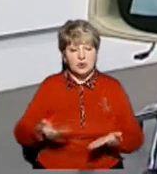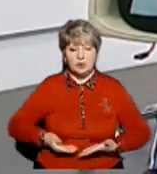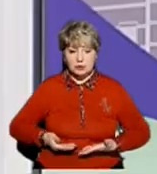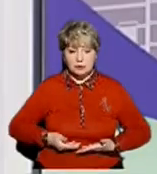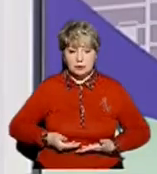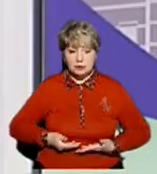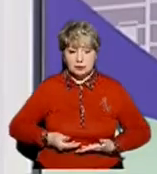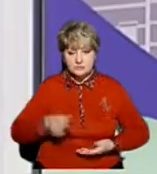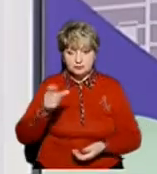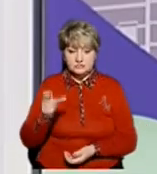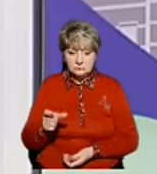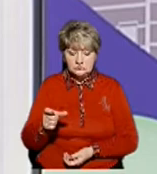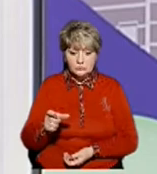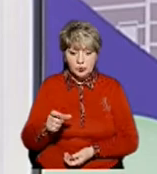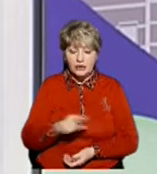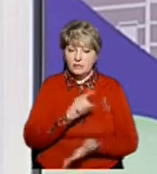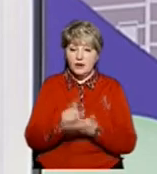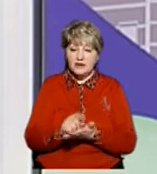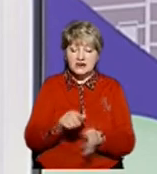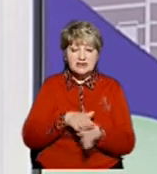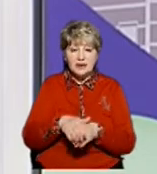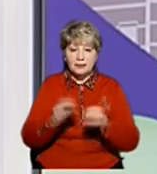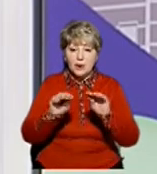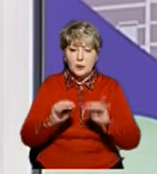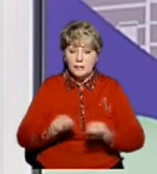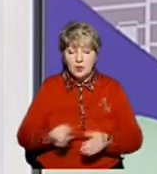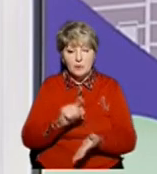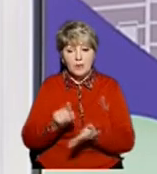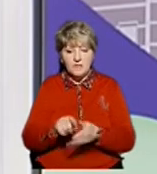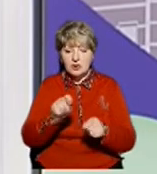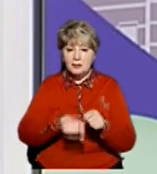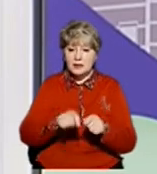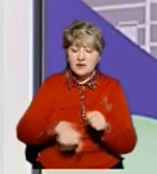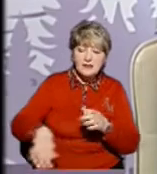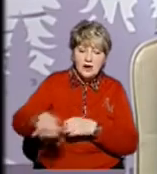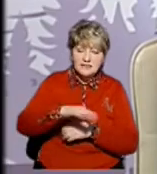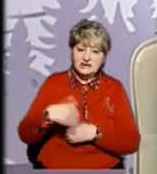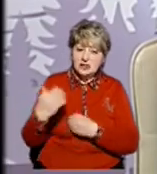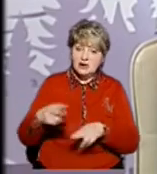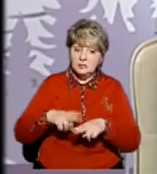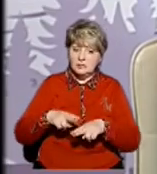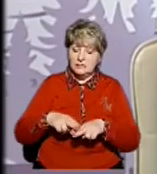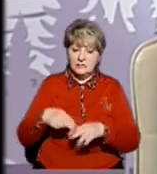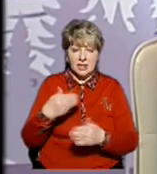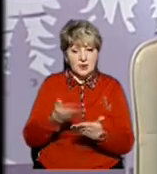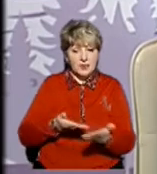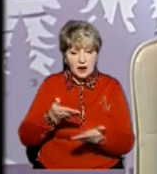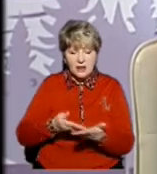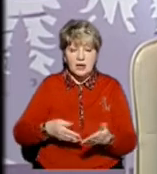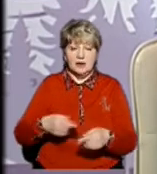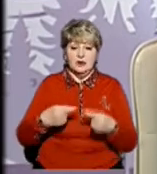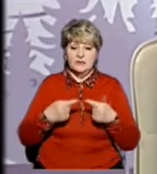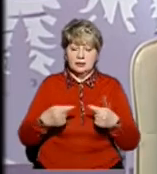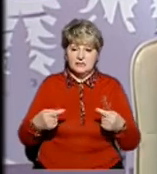житло, людина повинна заповнити анкету, ми повинні перевірити їхні дані, перевірити